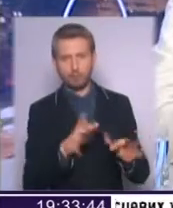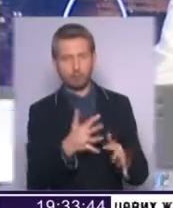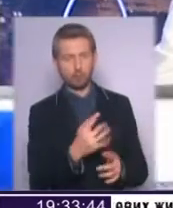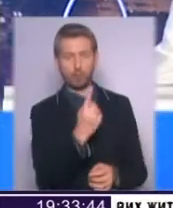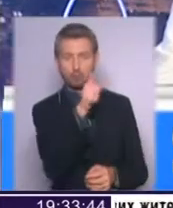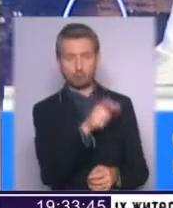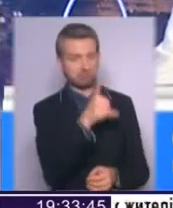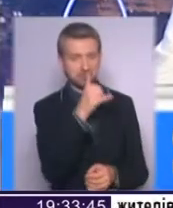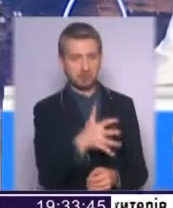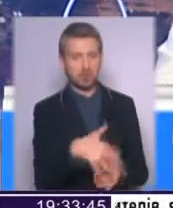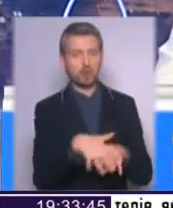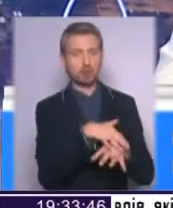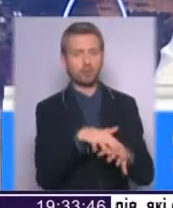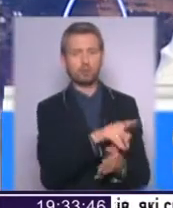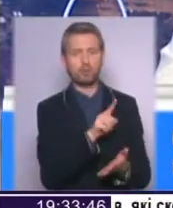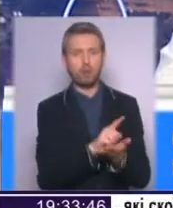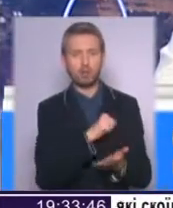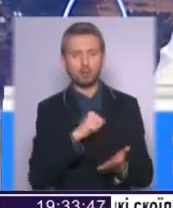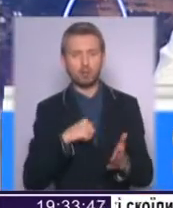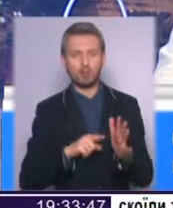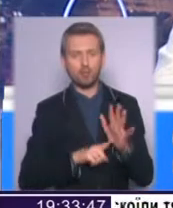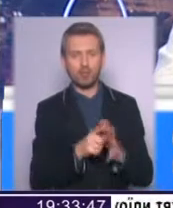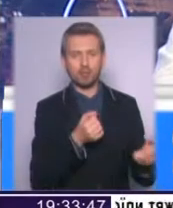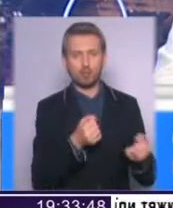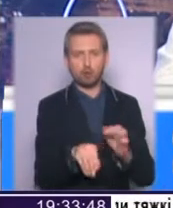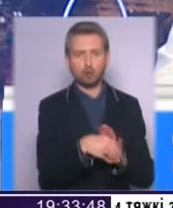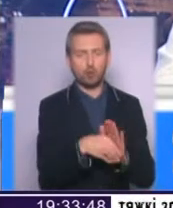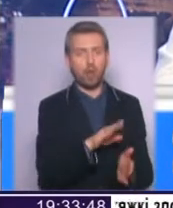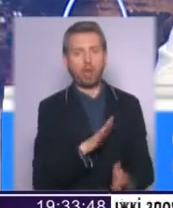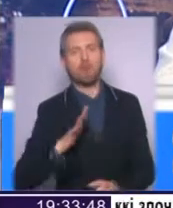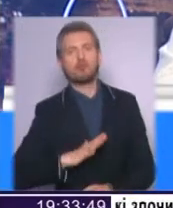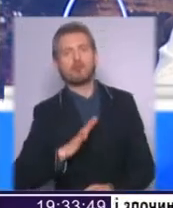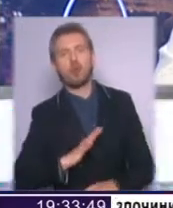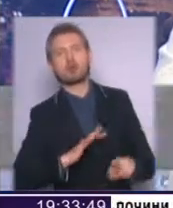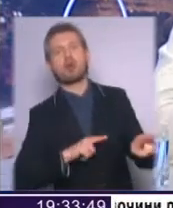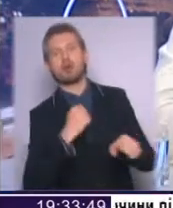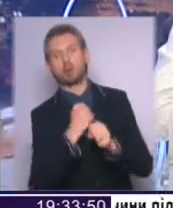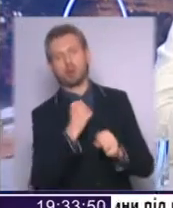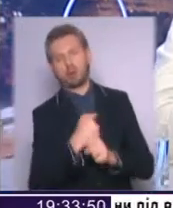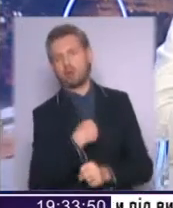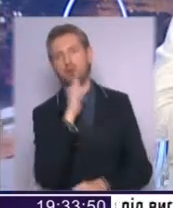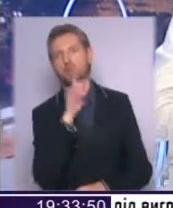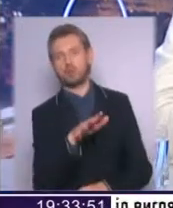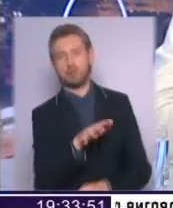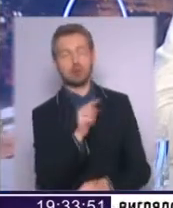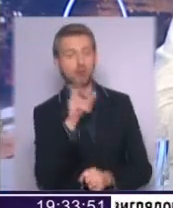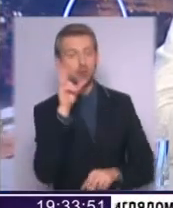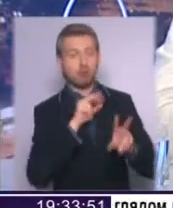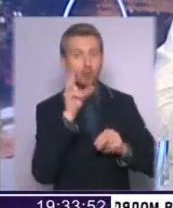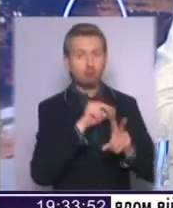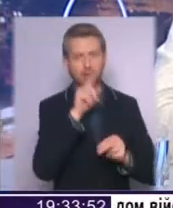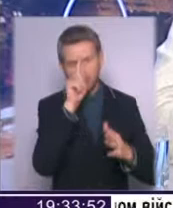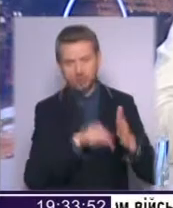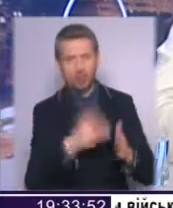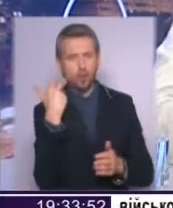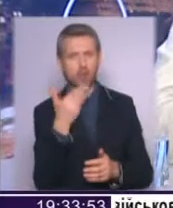вийде. Суспільство має само почати боротьбу з корупцією, а не чекати, поки це зробить хтось за нього. Тому що ті надії, сподівання, коли ми